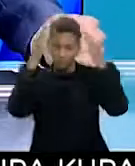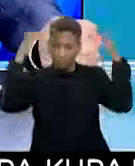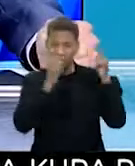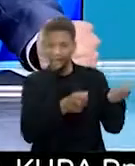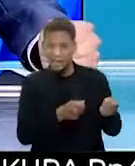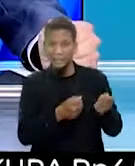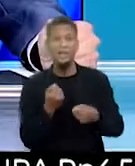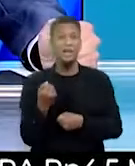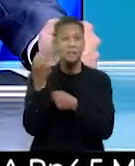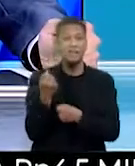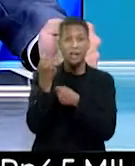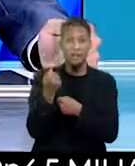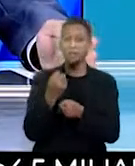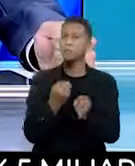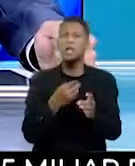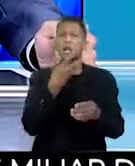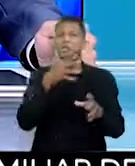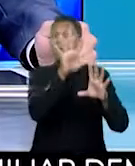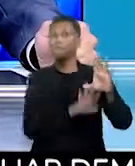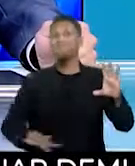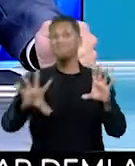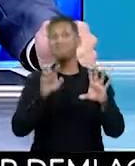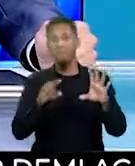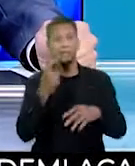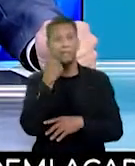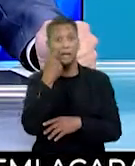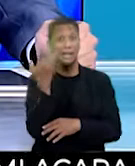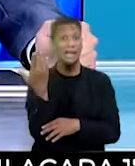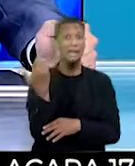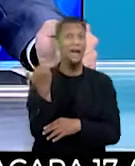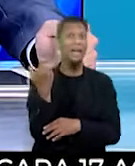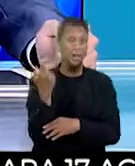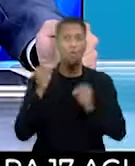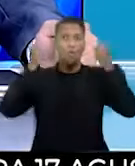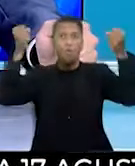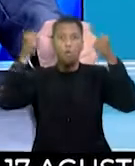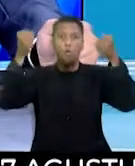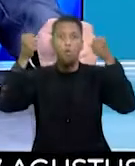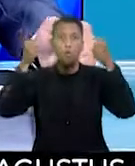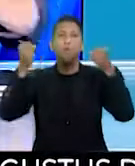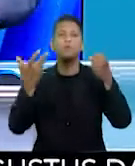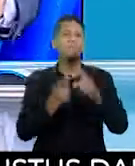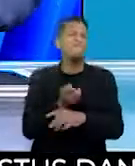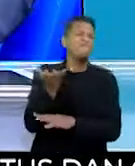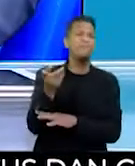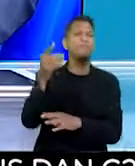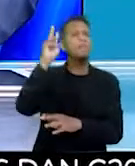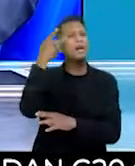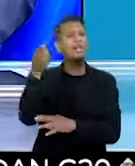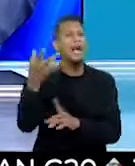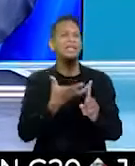Beralih ke informasi lain, petani kelapa sawit di sejumlah wilayah di tanah air Selasa kemarin berunjuk rasa mendesak pemerintah mencabut